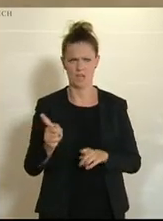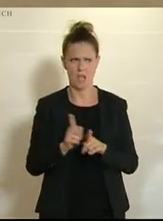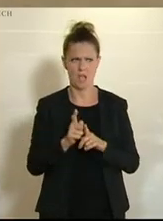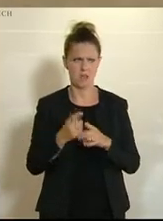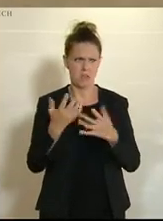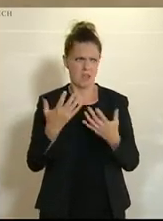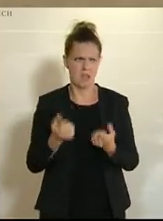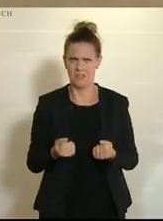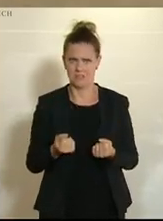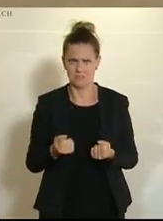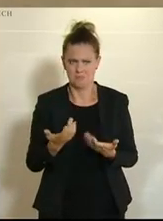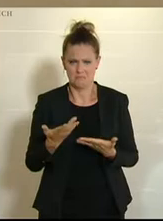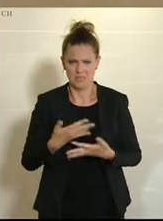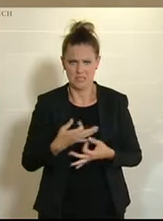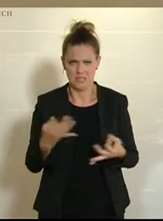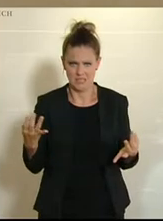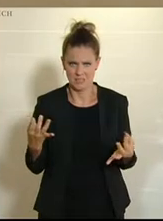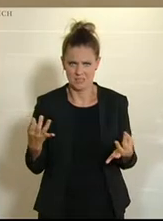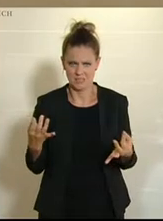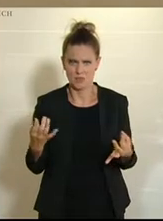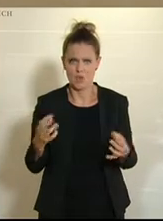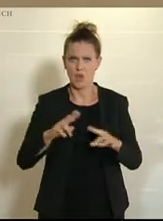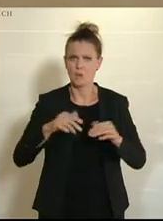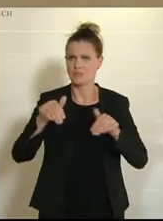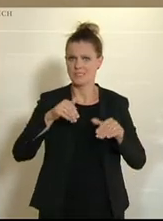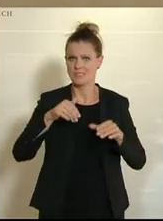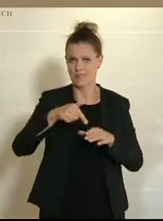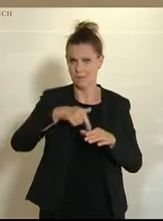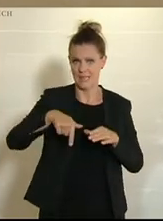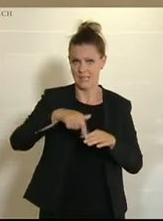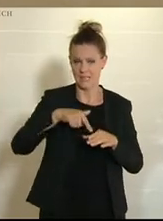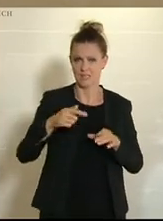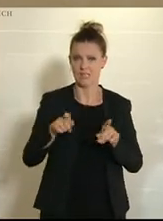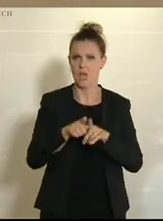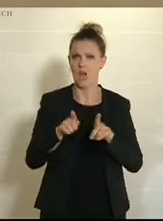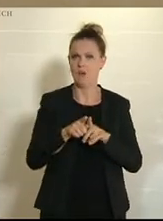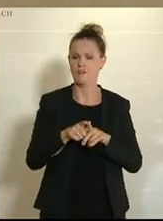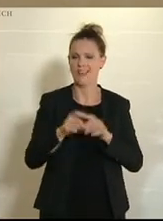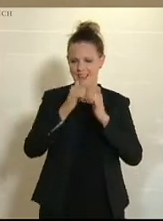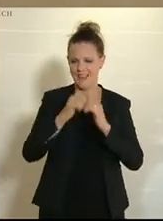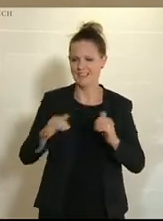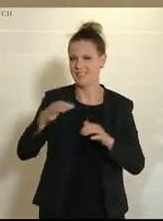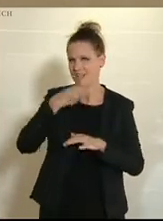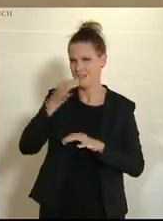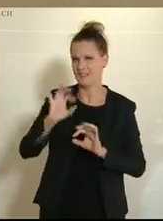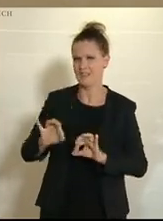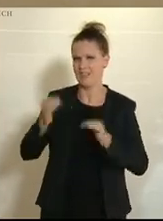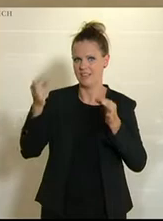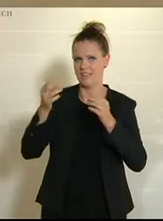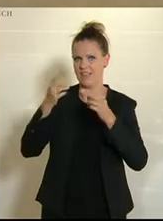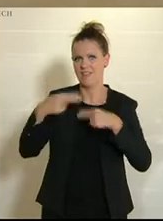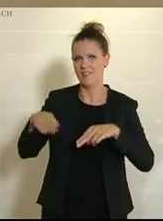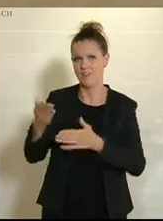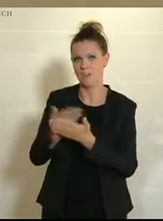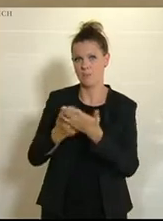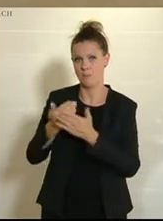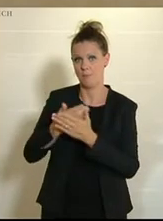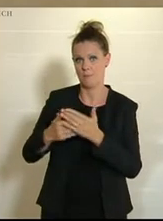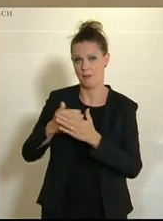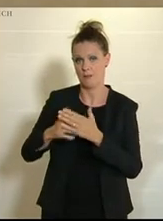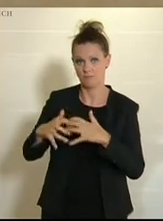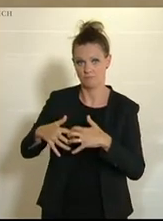aussagekräftig sind. Und das Bundesministerium für Inneres hat dafür ein eigenes Referat für Qualität und Fortbildung eingerichtet, um